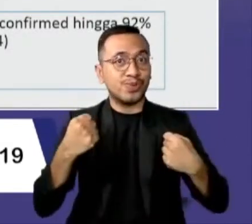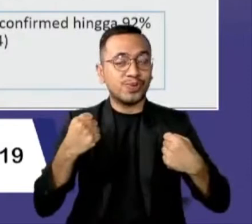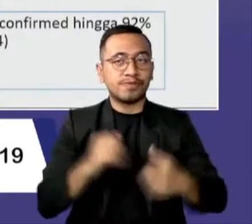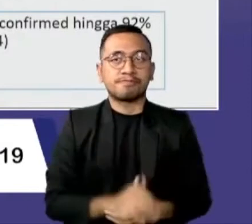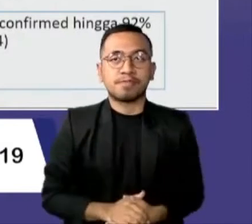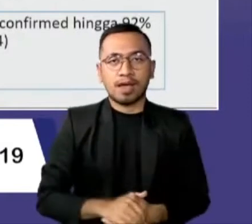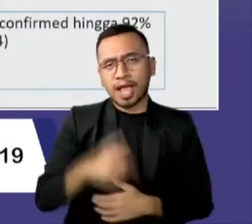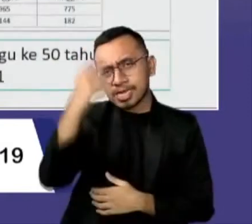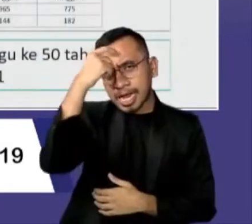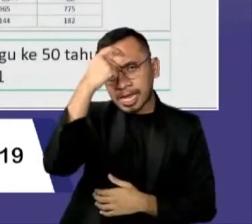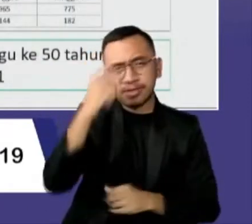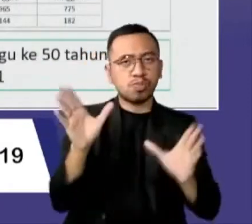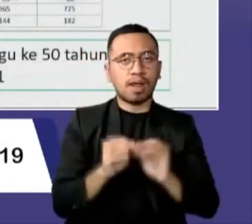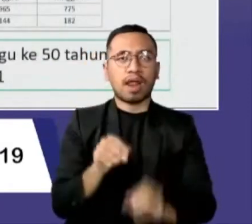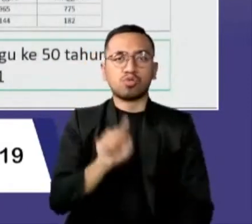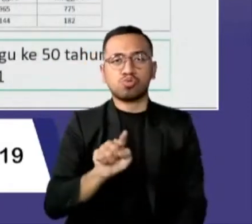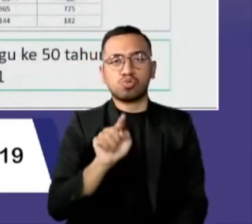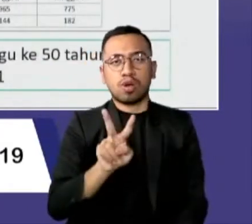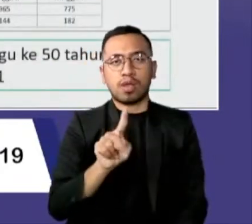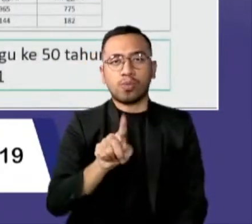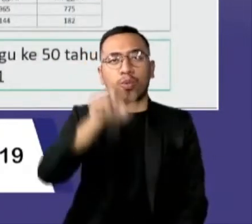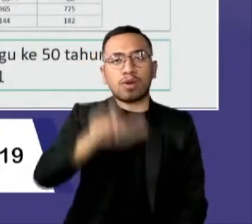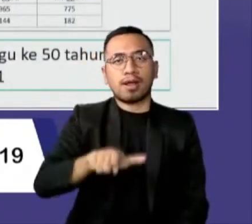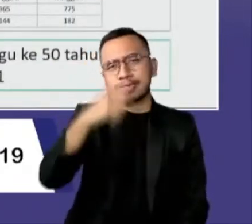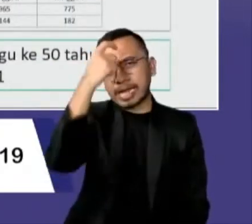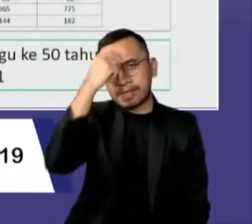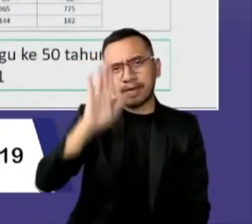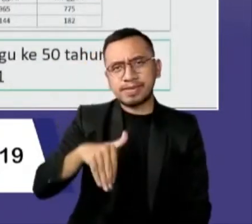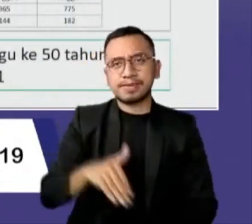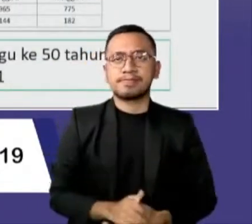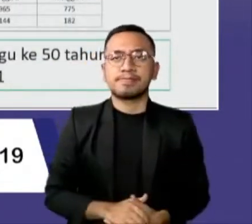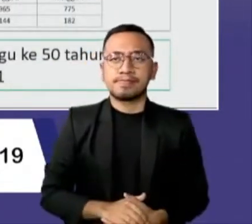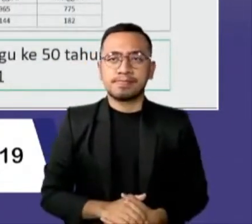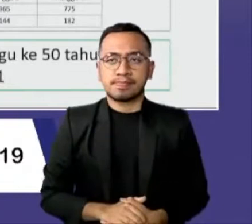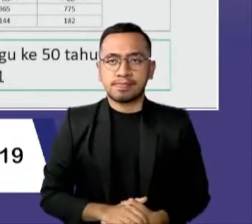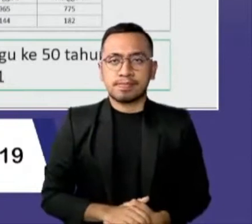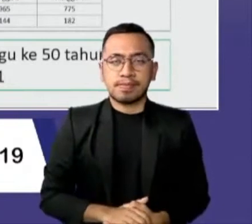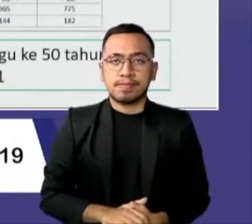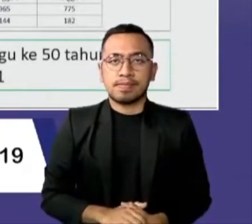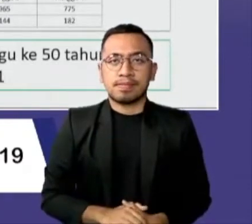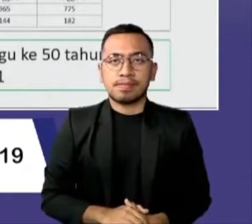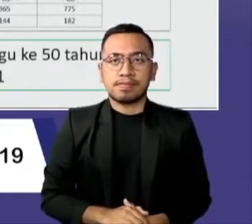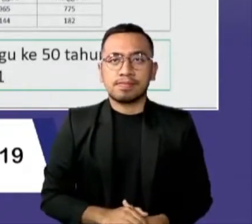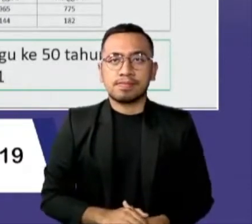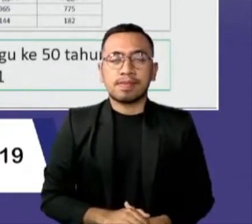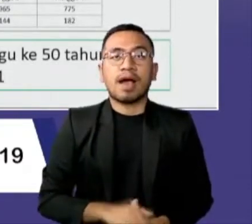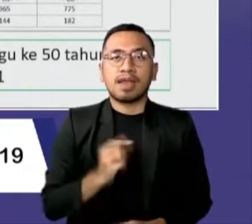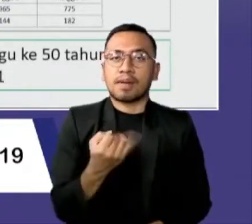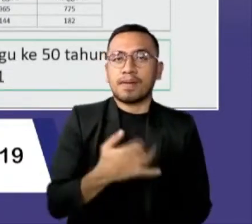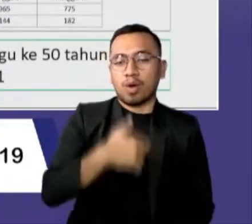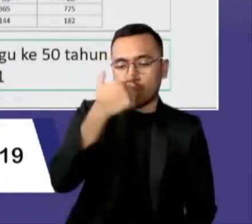ini masih sakit adalah 121, di mana 83 ini tanpa gejala dan yang bergejala